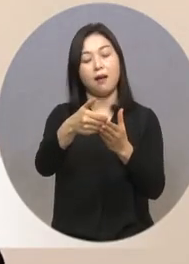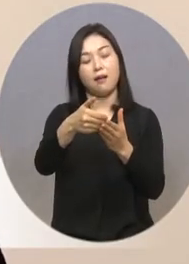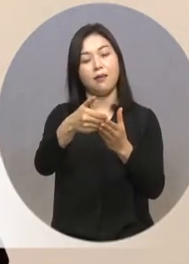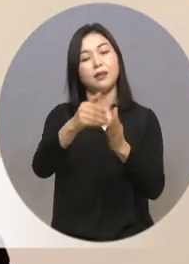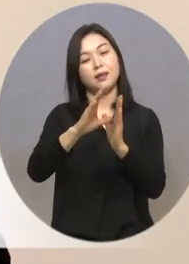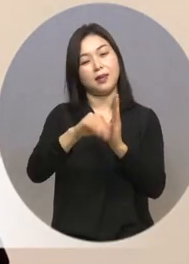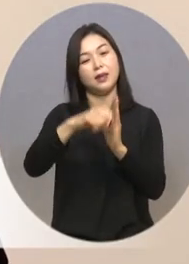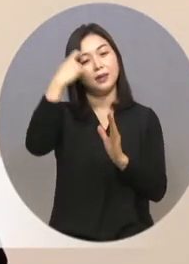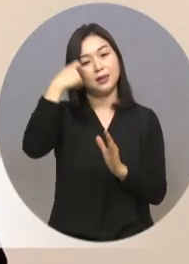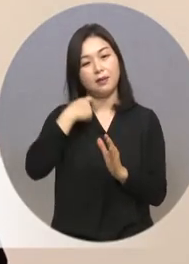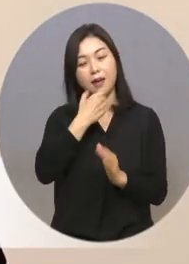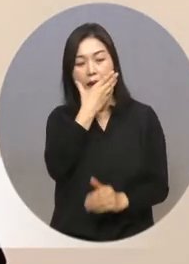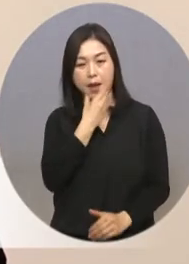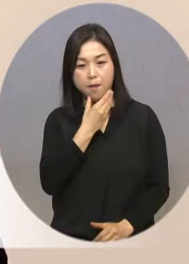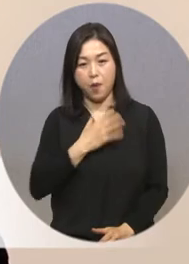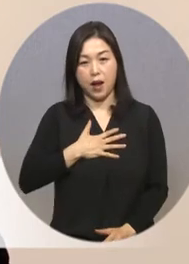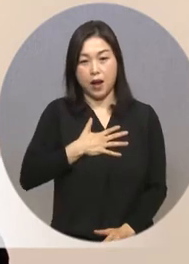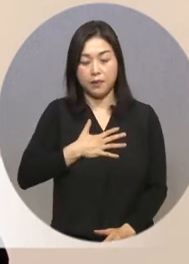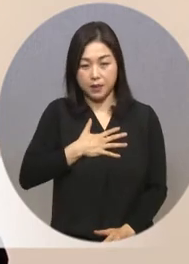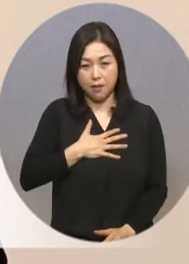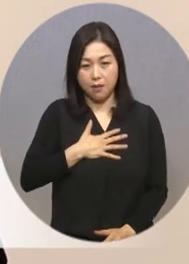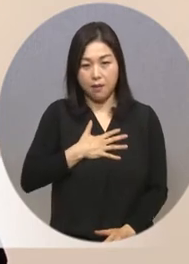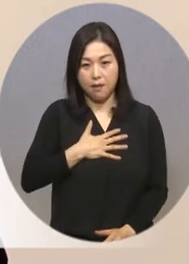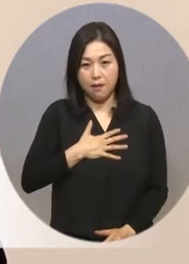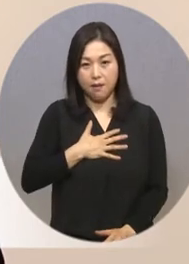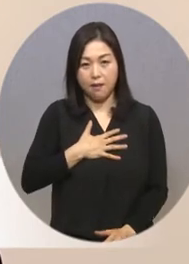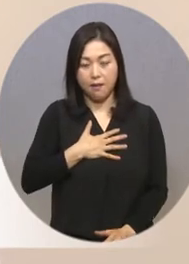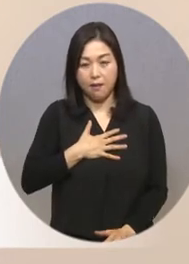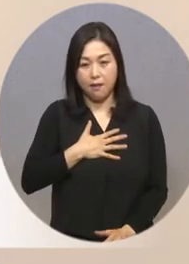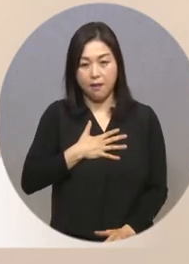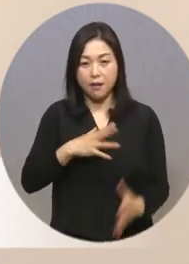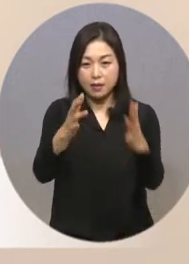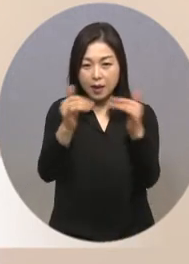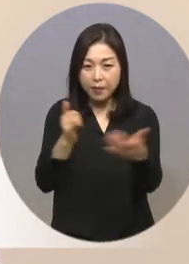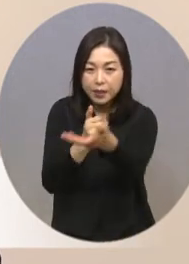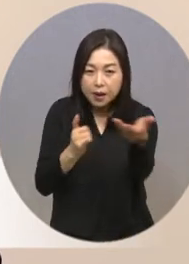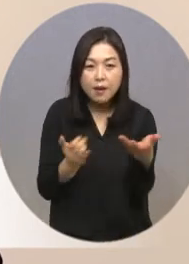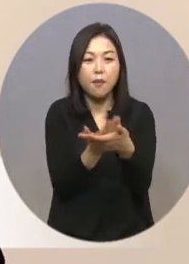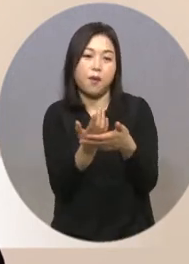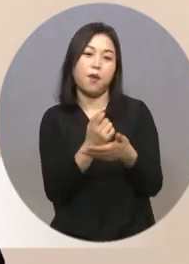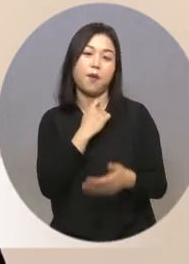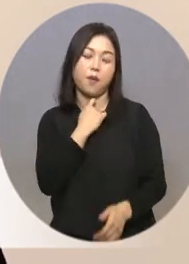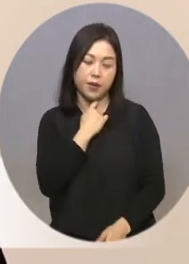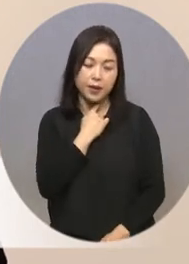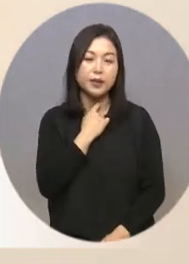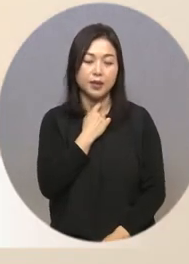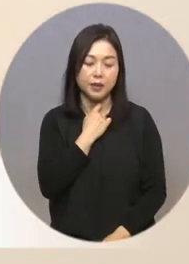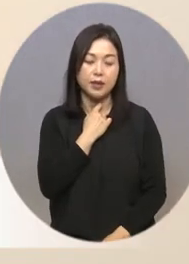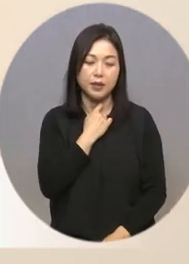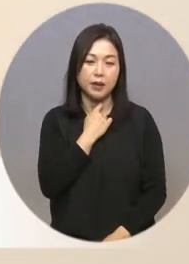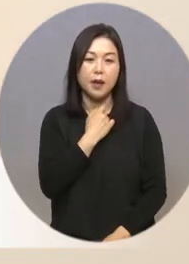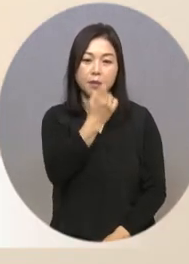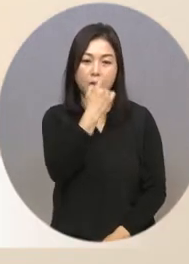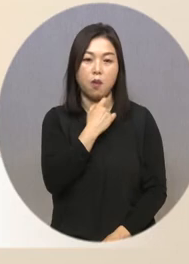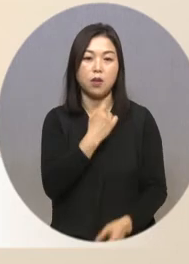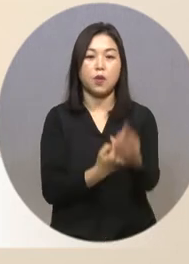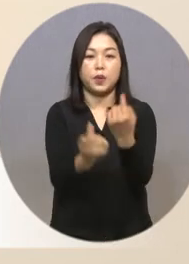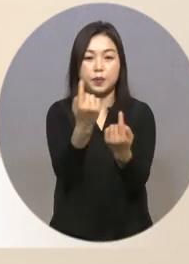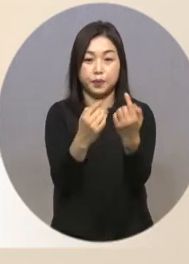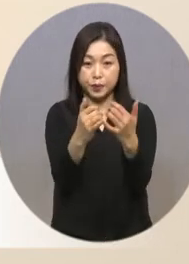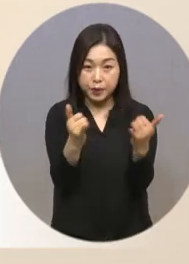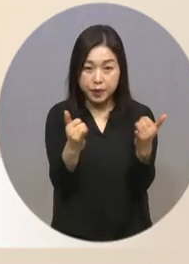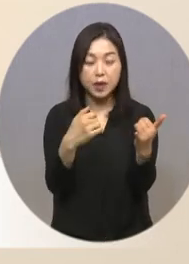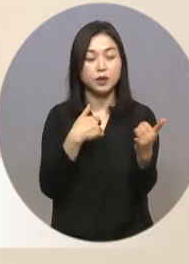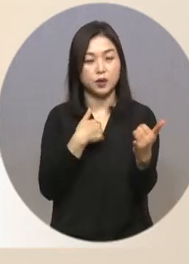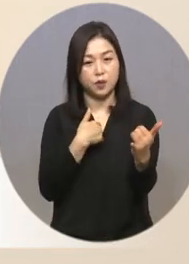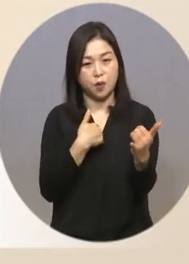행복감을 같이 함께 했으면 좋겠다라는 생각이 점점 많이 들어서 배우고자 하는 분들 또